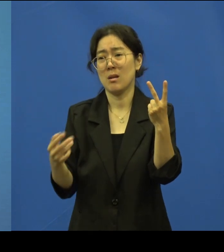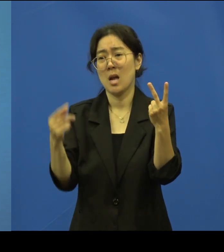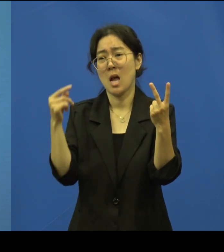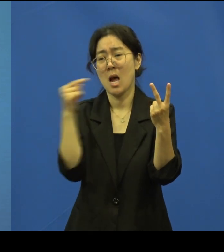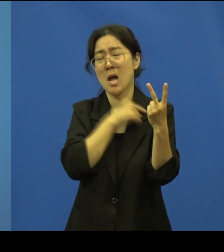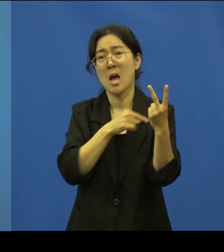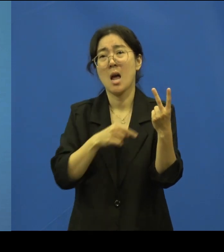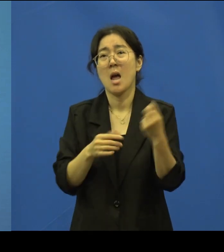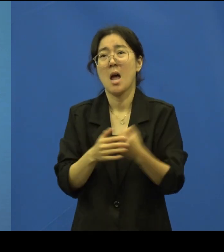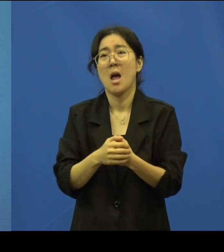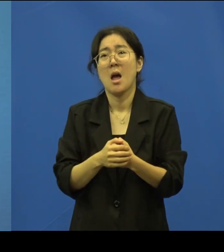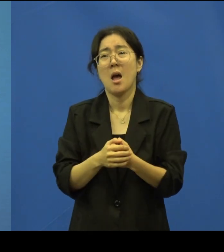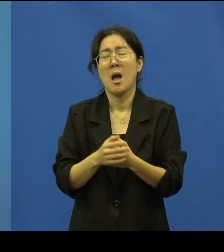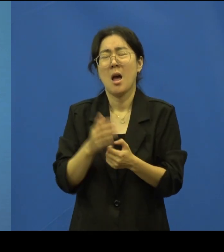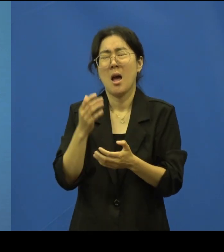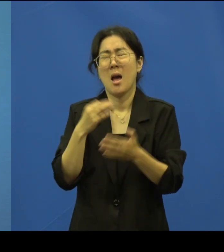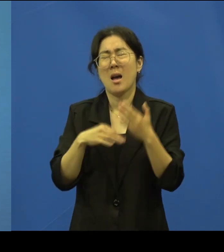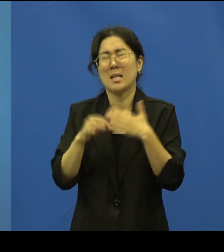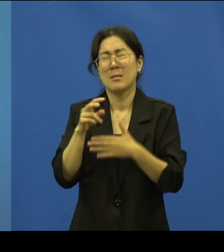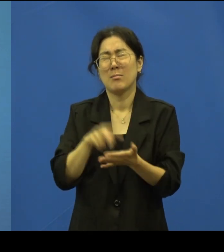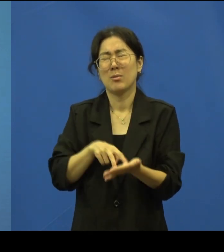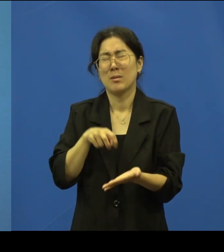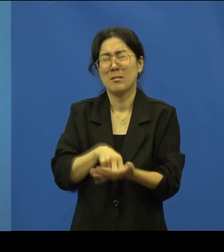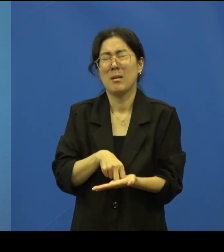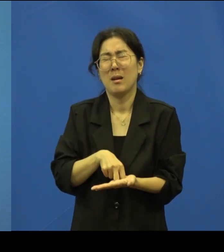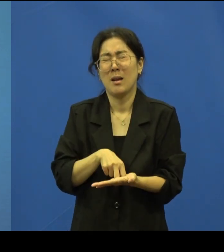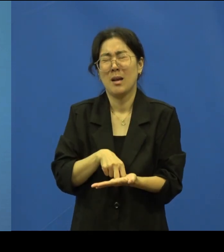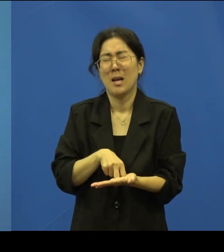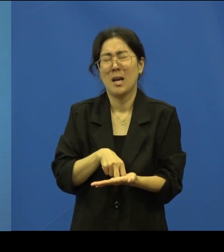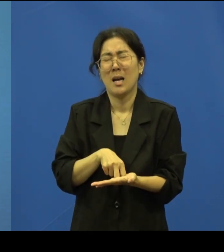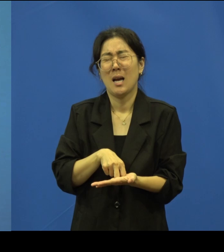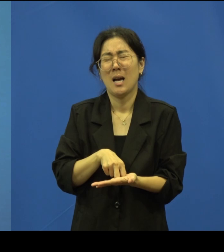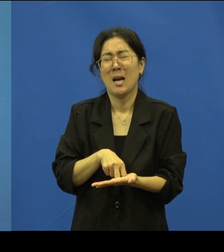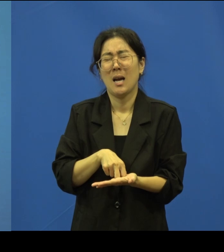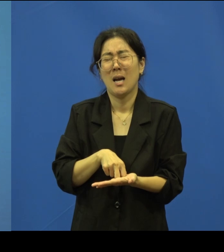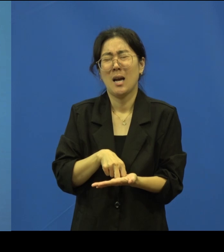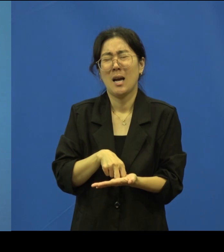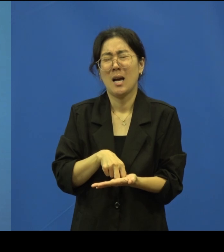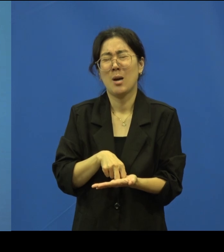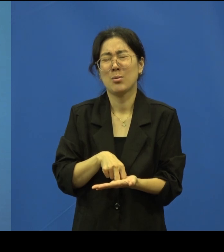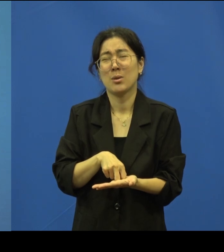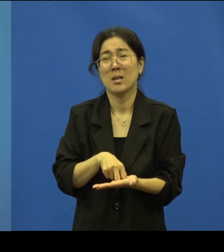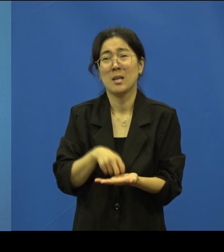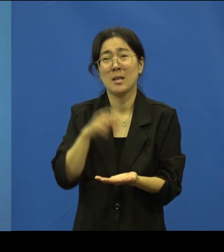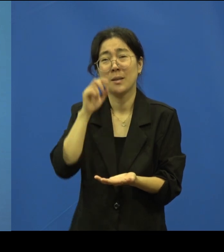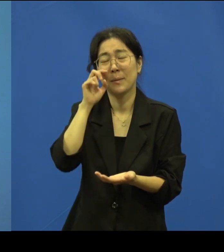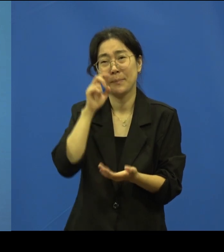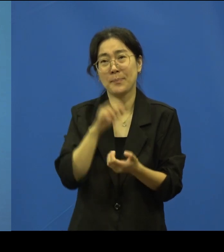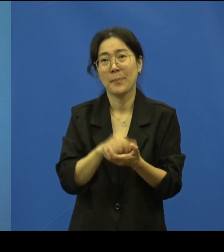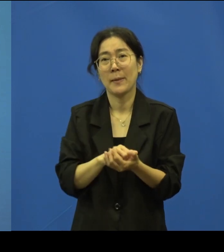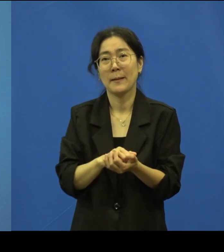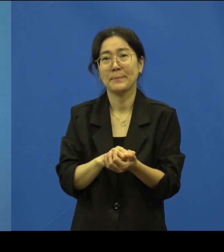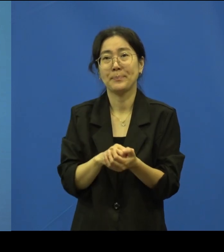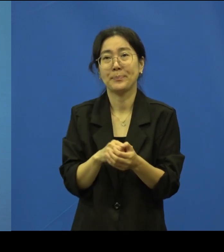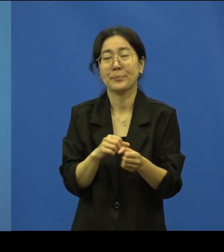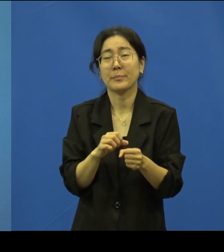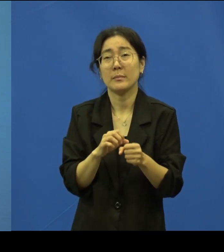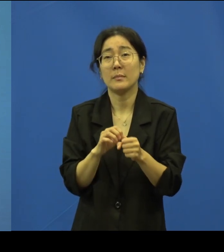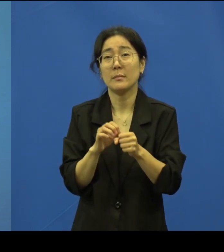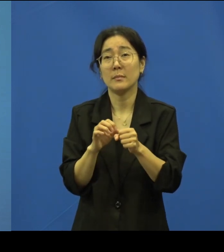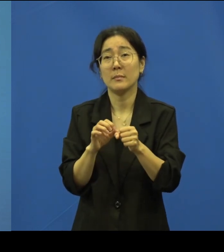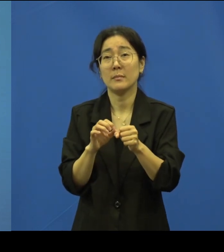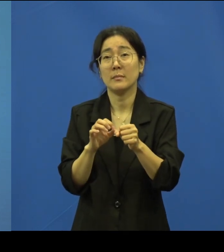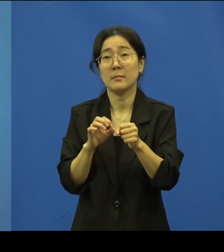저는 아침에 무릎을 꿇으면 뭐 생각보다 코로나는 빨리 안 끝나가지고